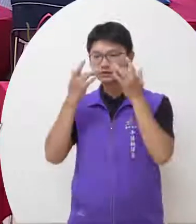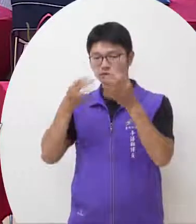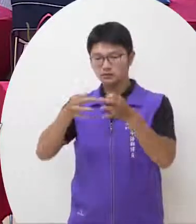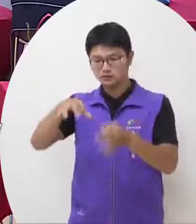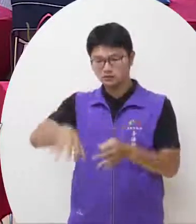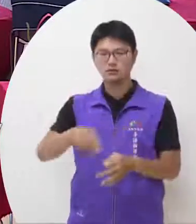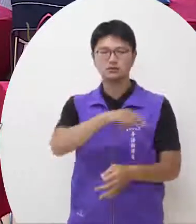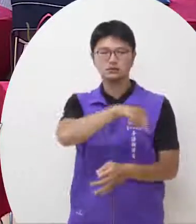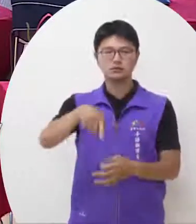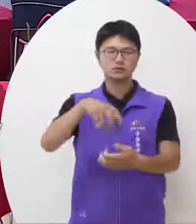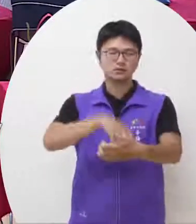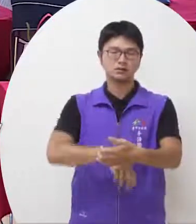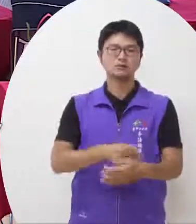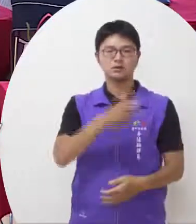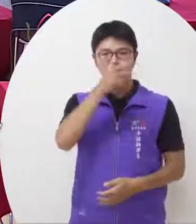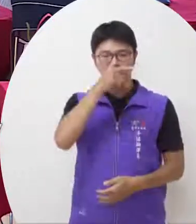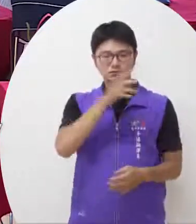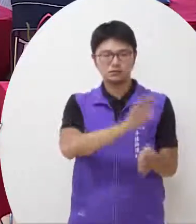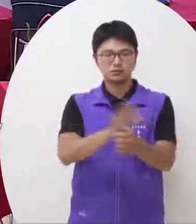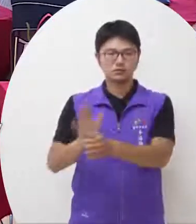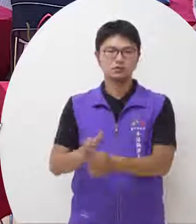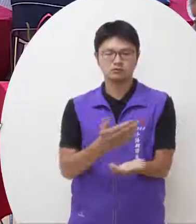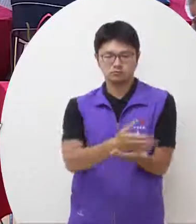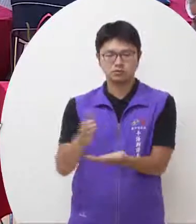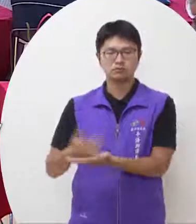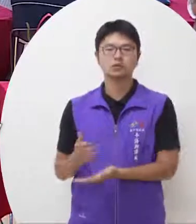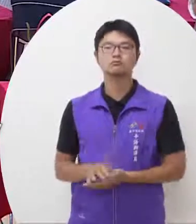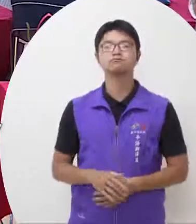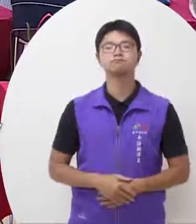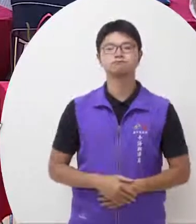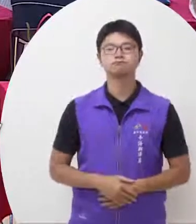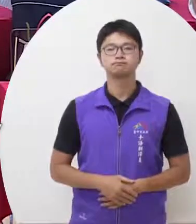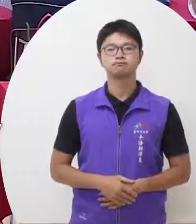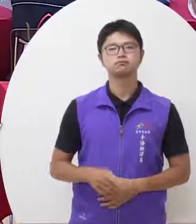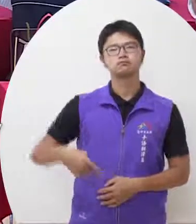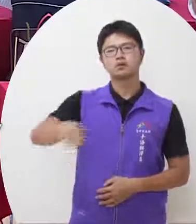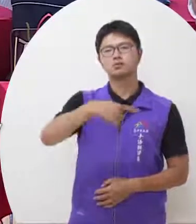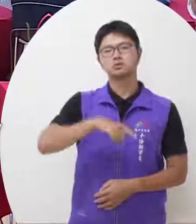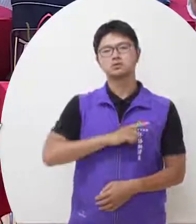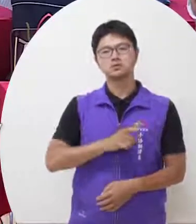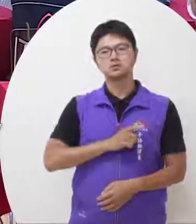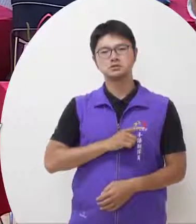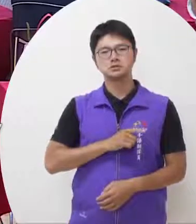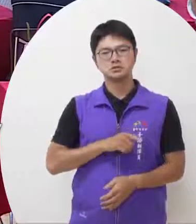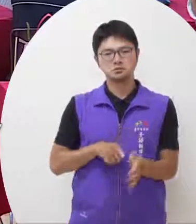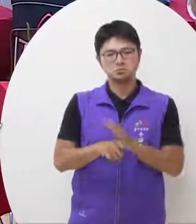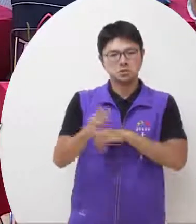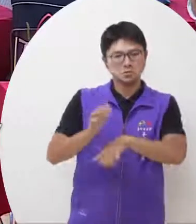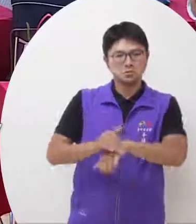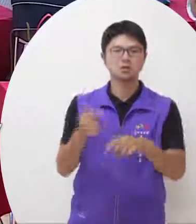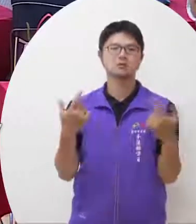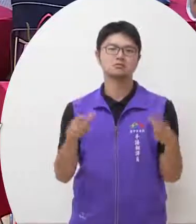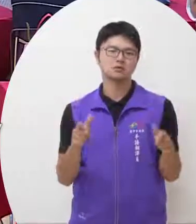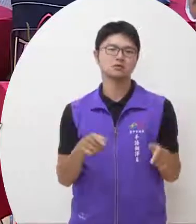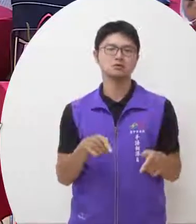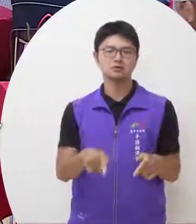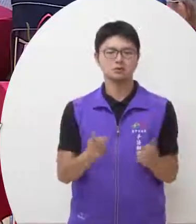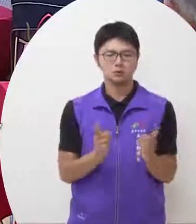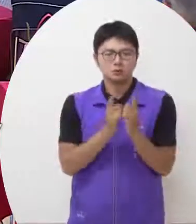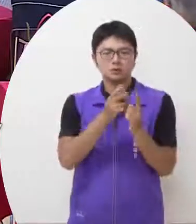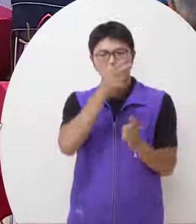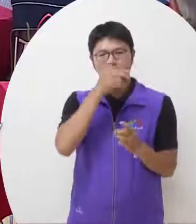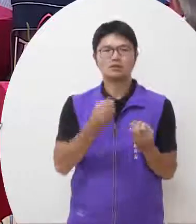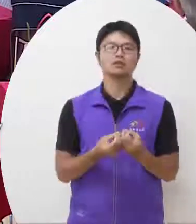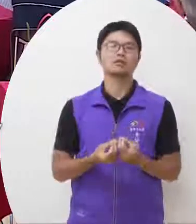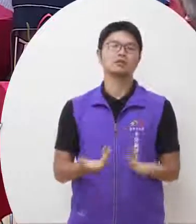人，配合那个里长跟局看要处理哈，我因他们不是这方面的专家哈。好，接下来哪个